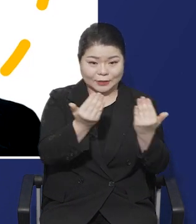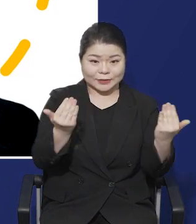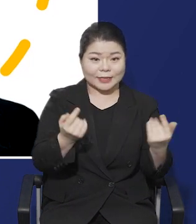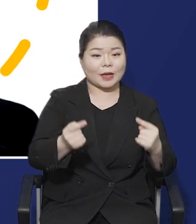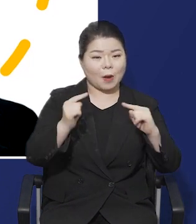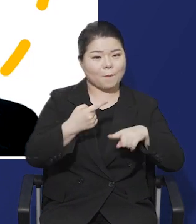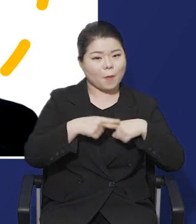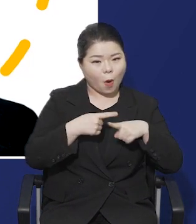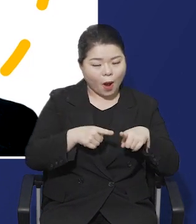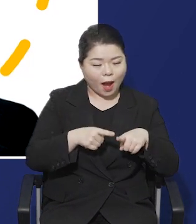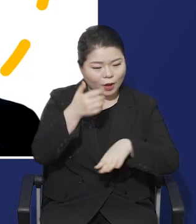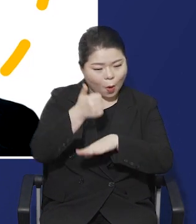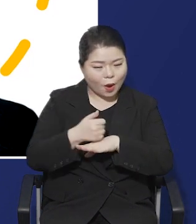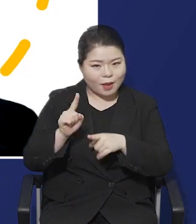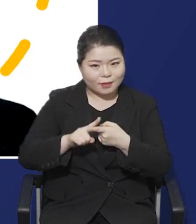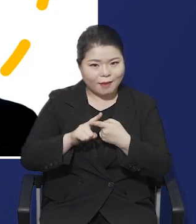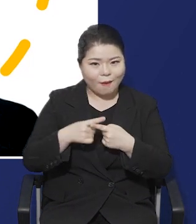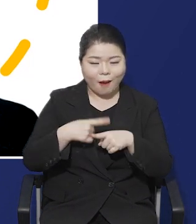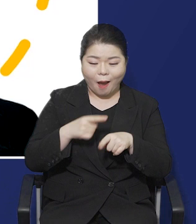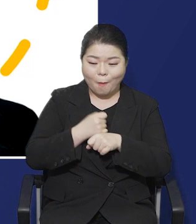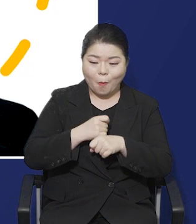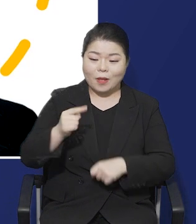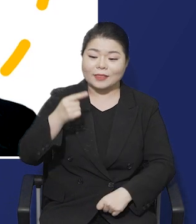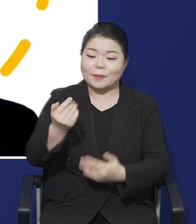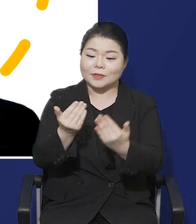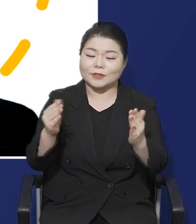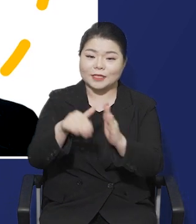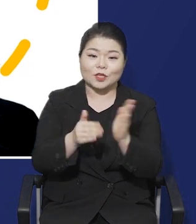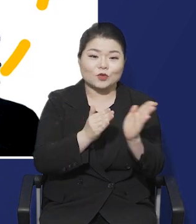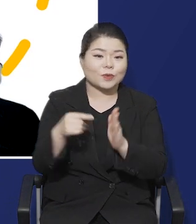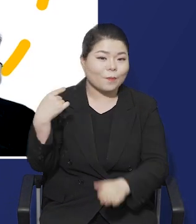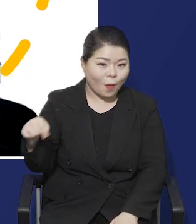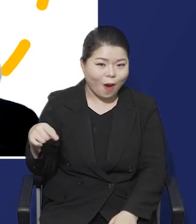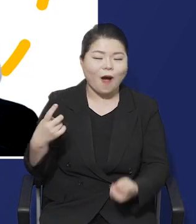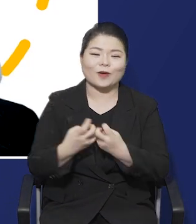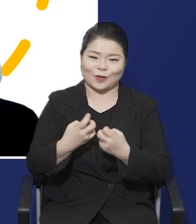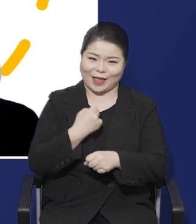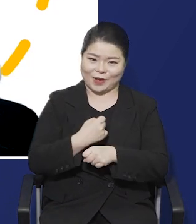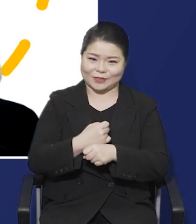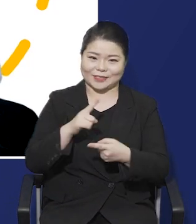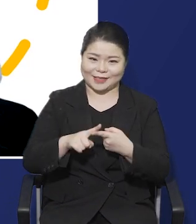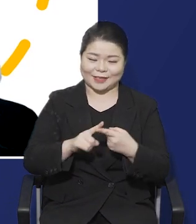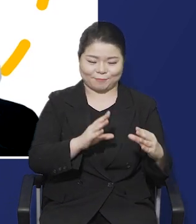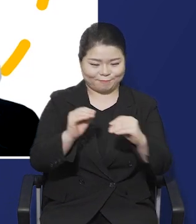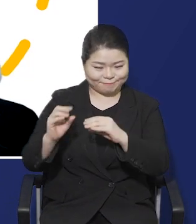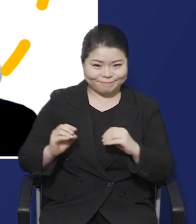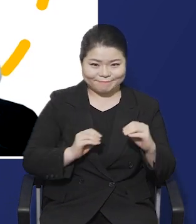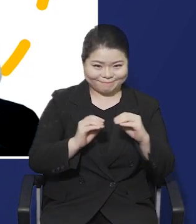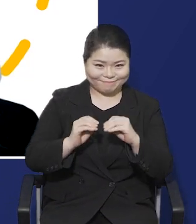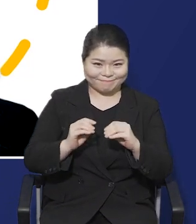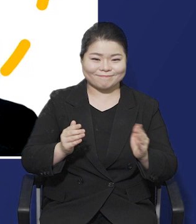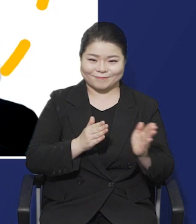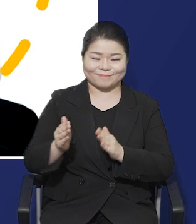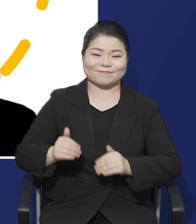및 평가를 통해서 다음 전시회에 어떻게 준비하고 어떻게 나갈 것인가를 우리는 준비를